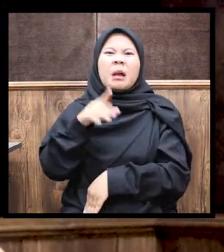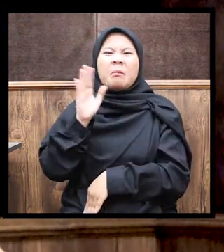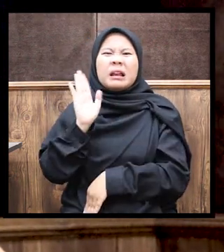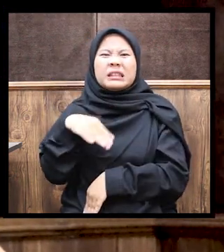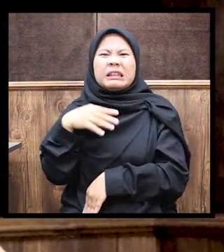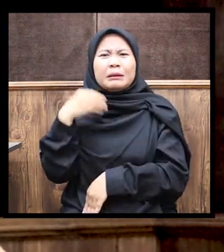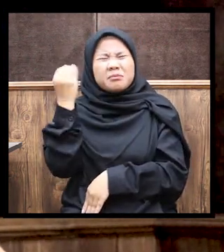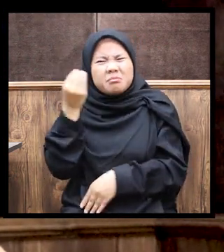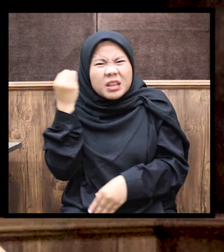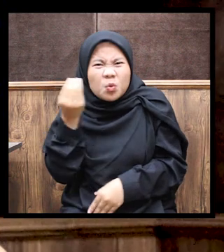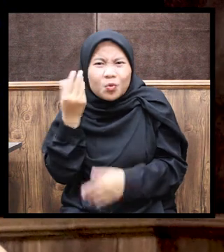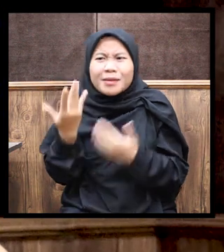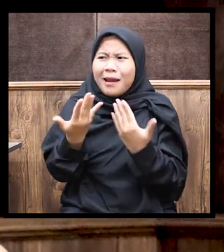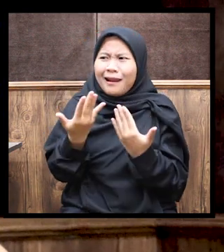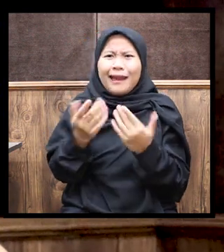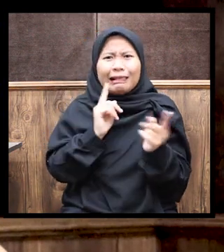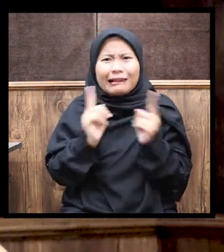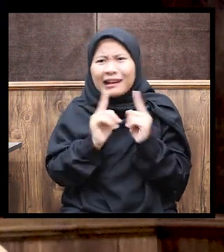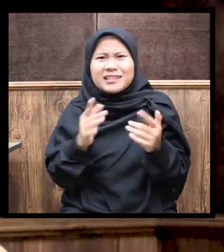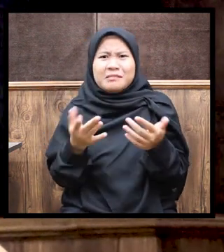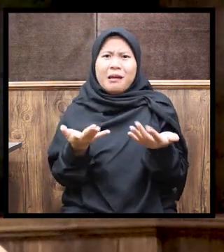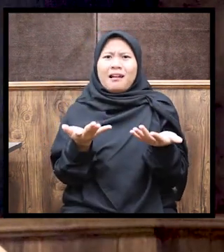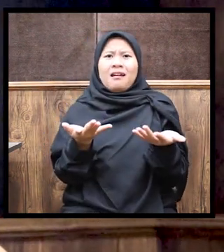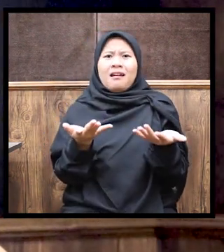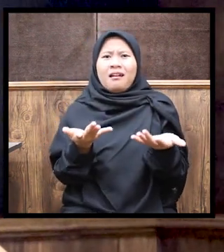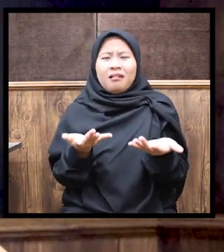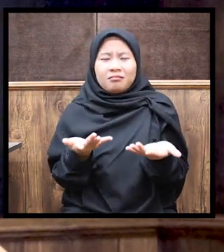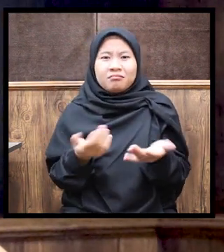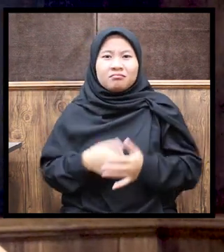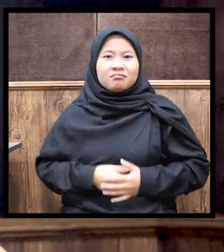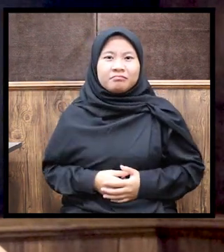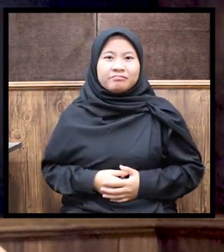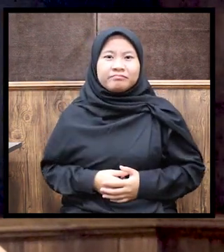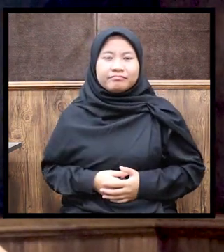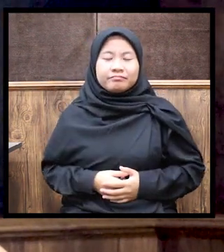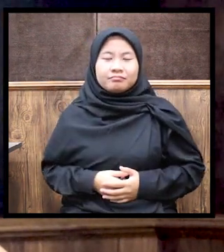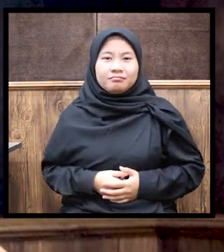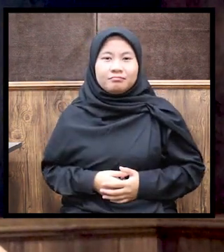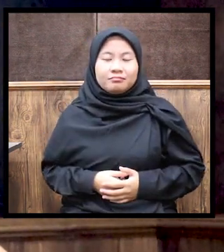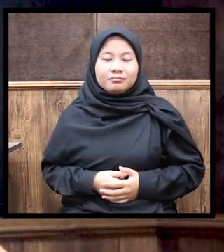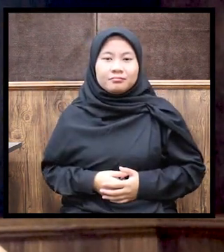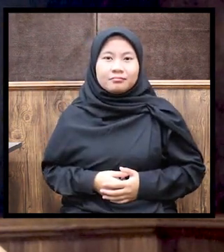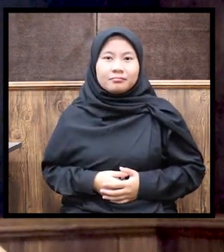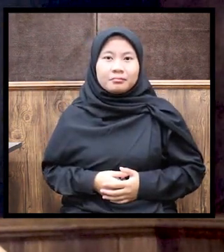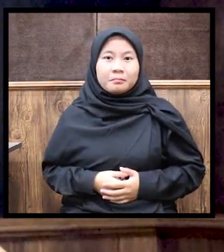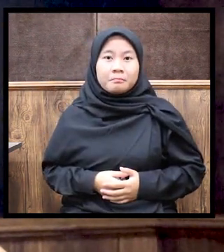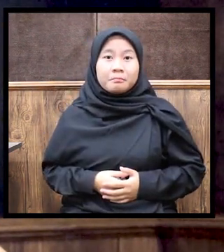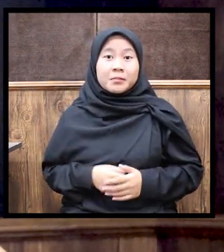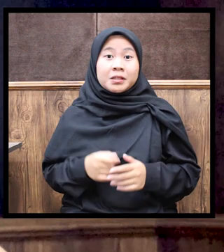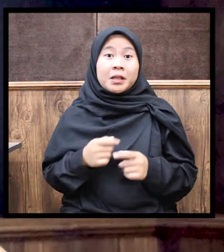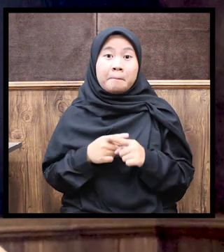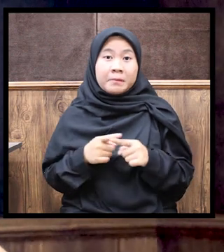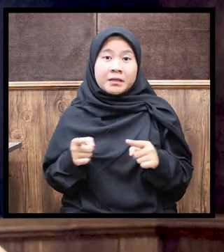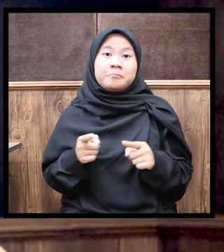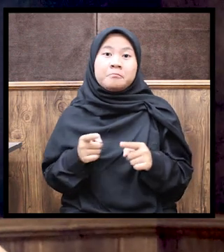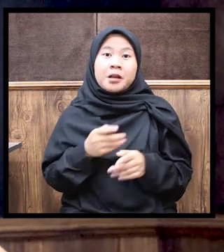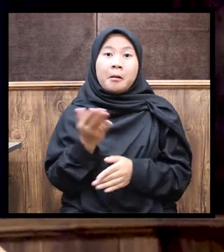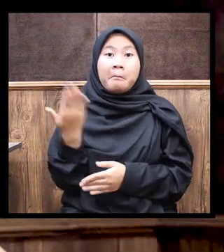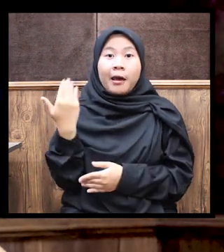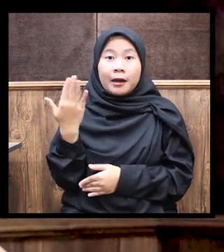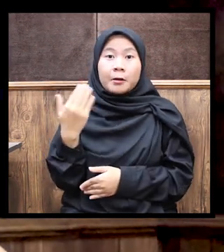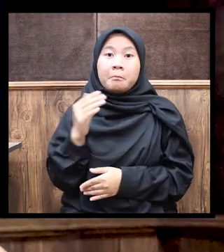Dodi jadi ee juga dengan apa yang kita lakukan pertama kali